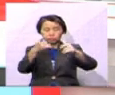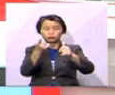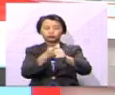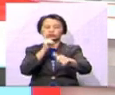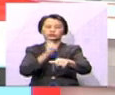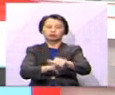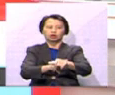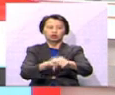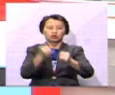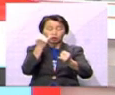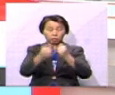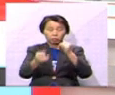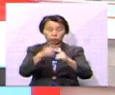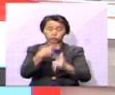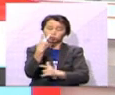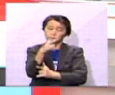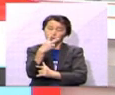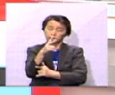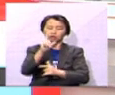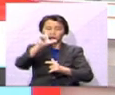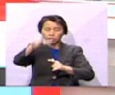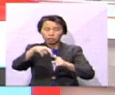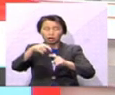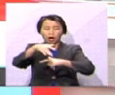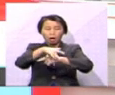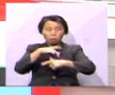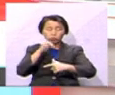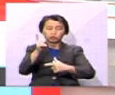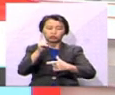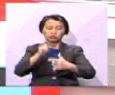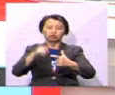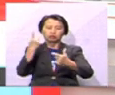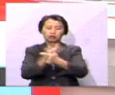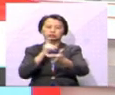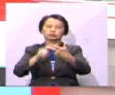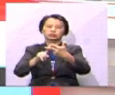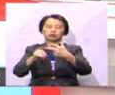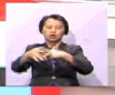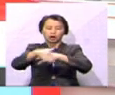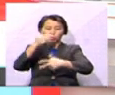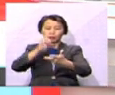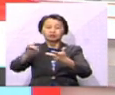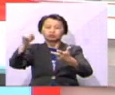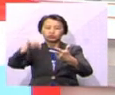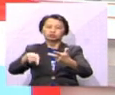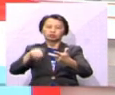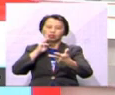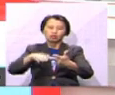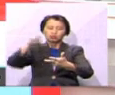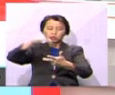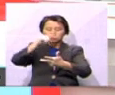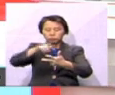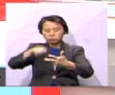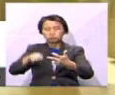pertama pada penghujung Disember lalu, diikuti awal Januari dan kali ketiga awal minggu ini.